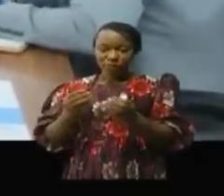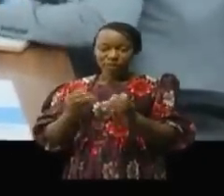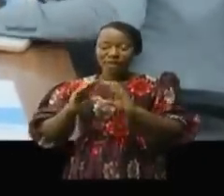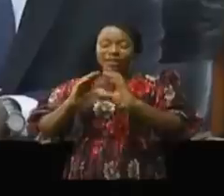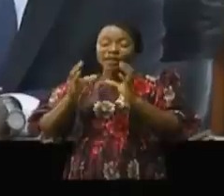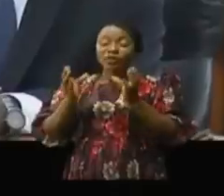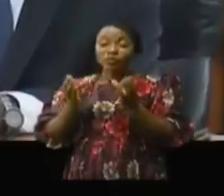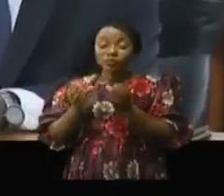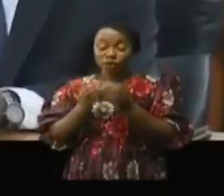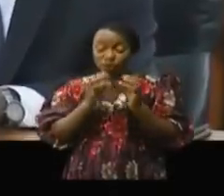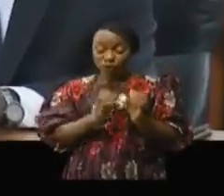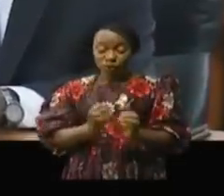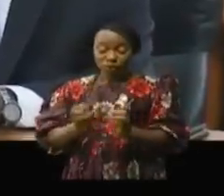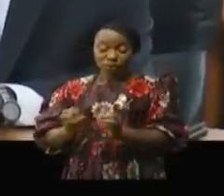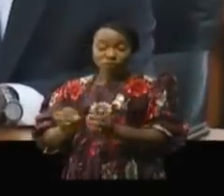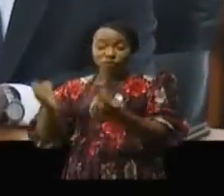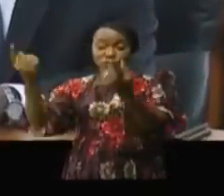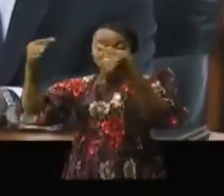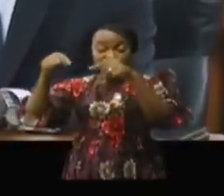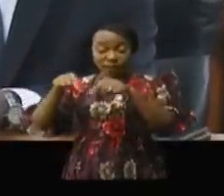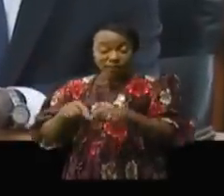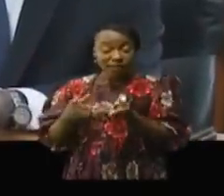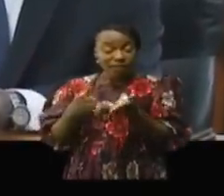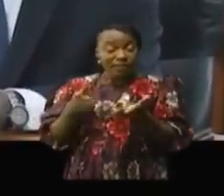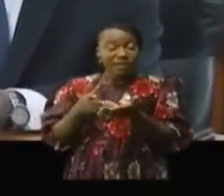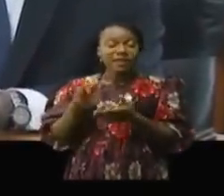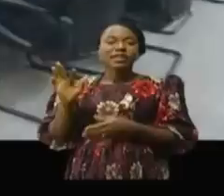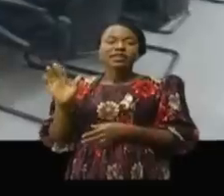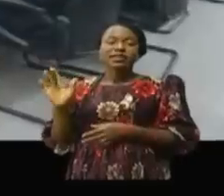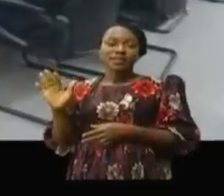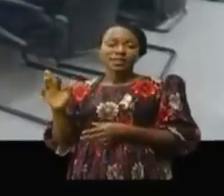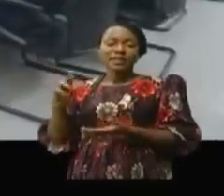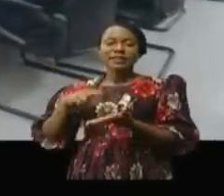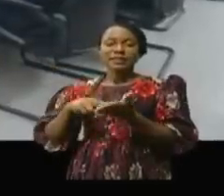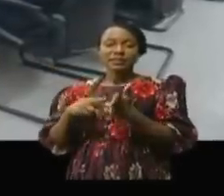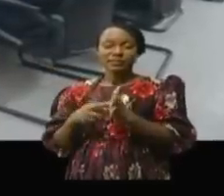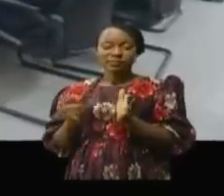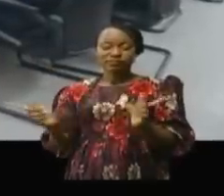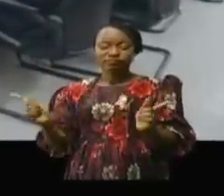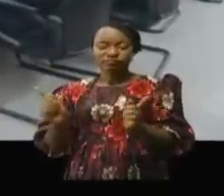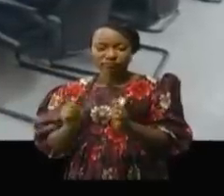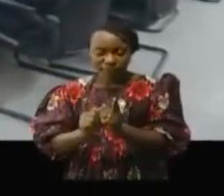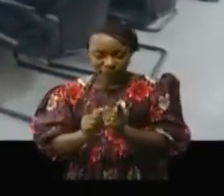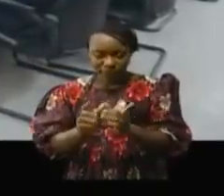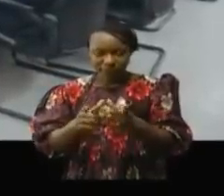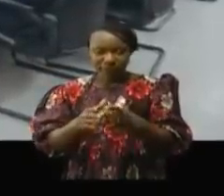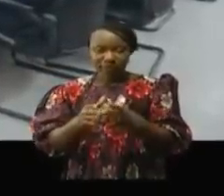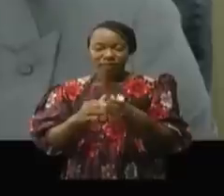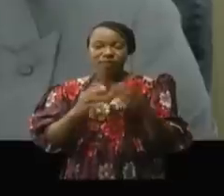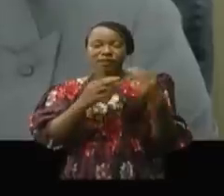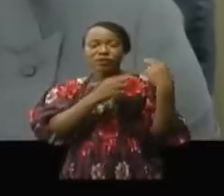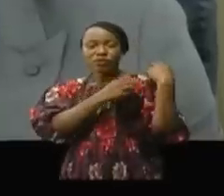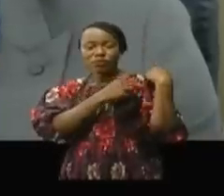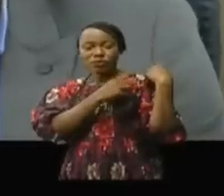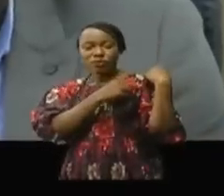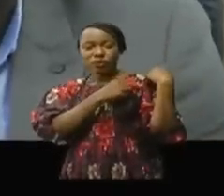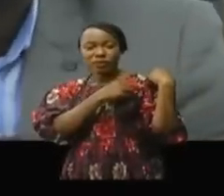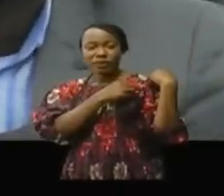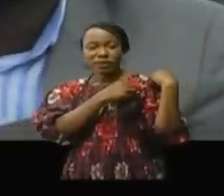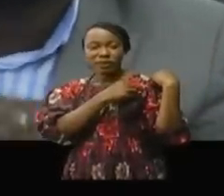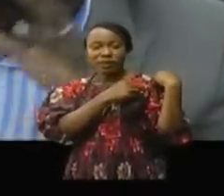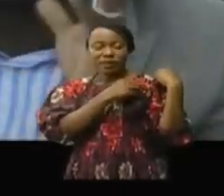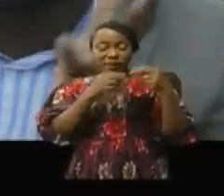président César Ekomie Efene, s'est entretenu avec la délégation de l'autorité de régulation et de contrôle des assurances ARCA en